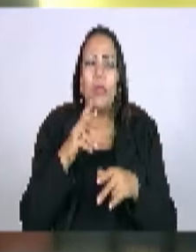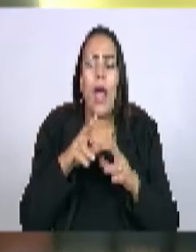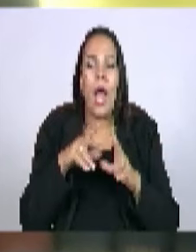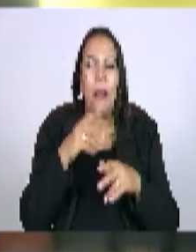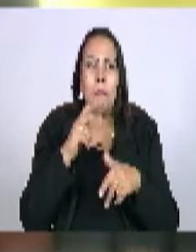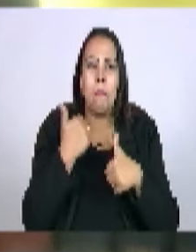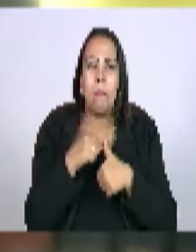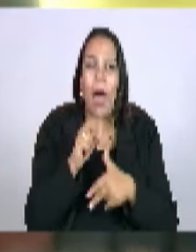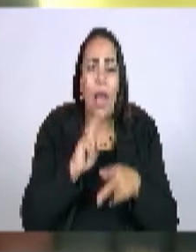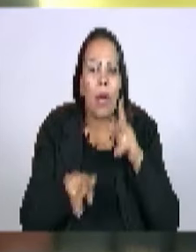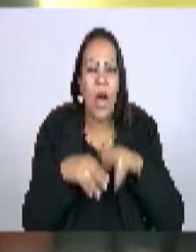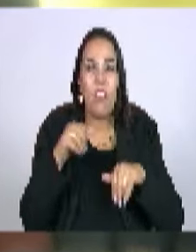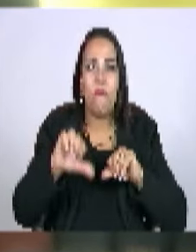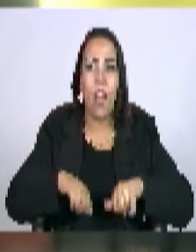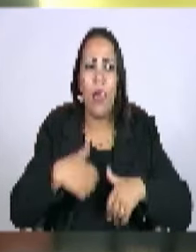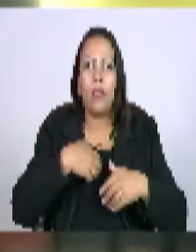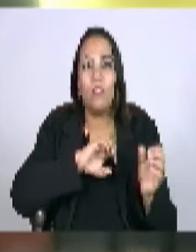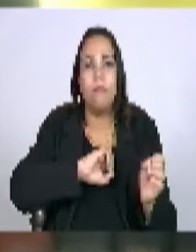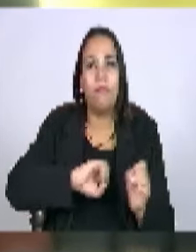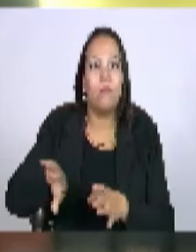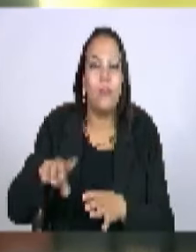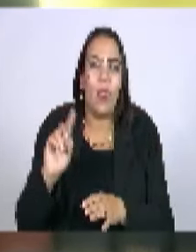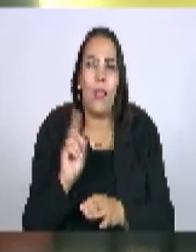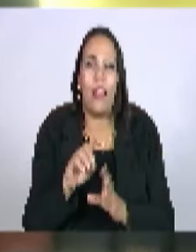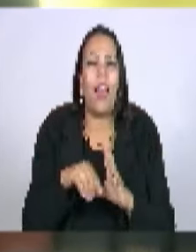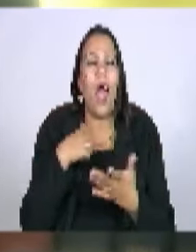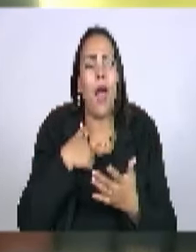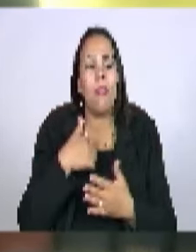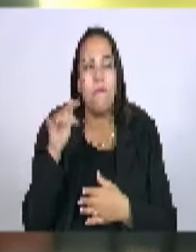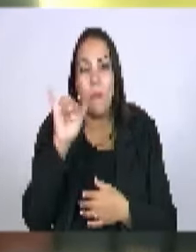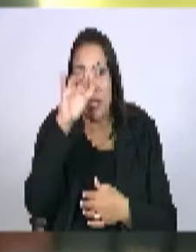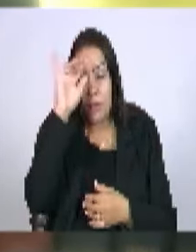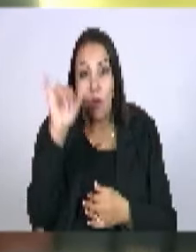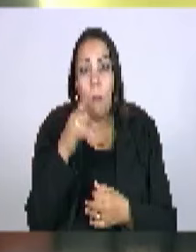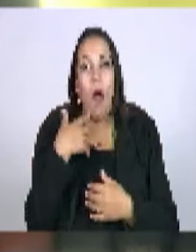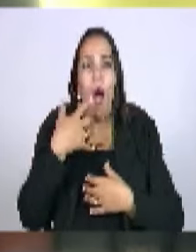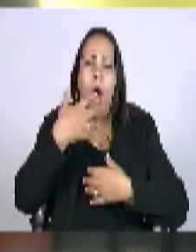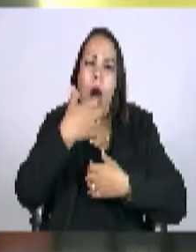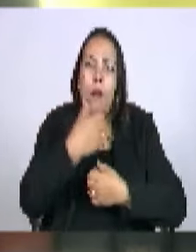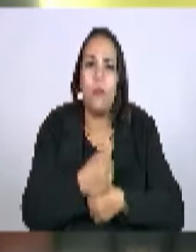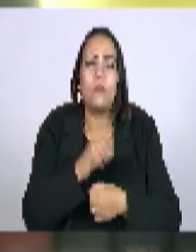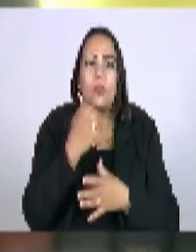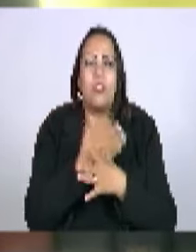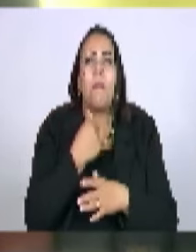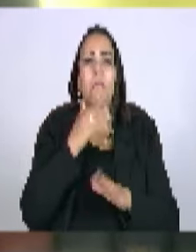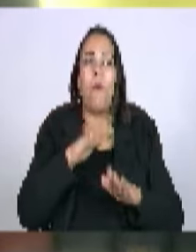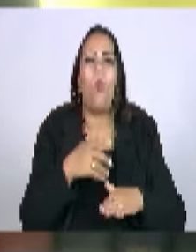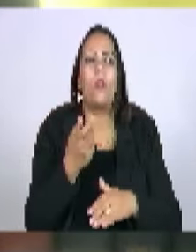حياتي يعني لكن في ناس بتبقى حريصه ان هي تبقي على الاشياء